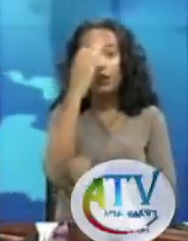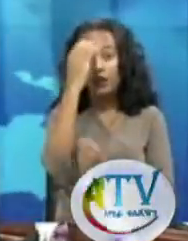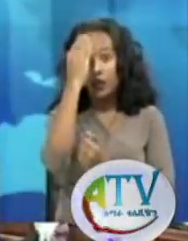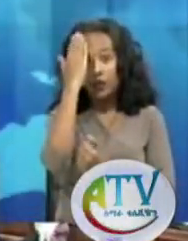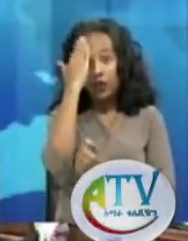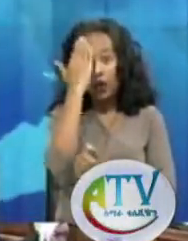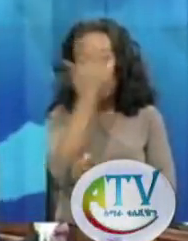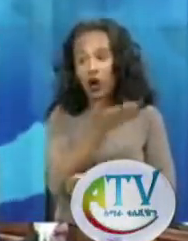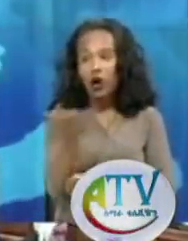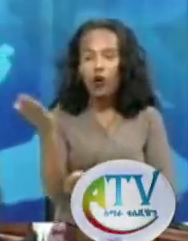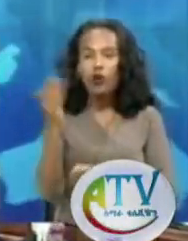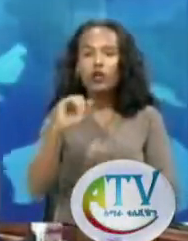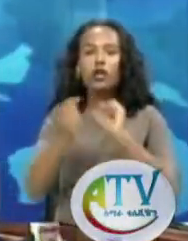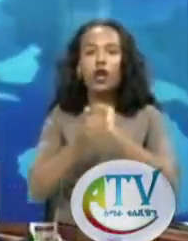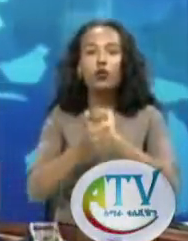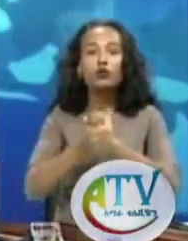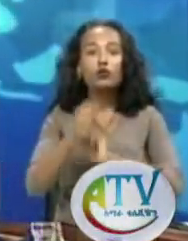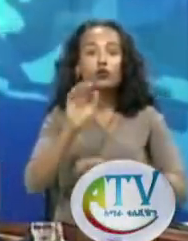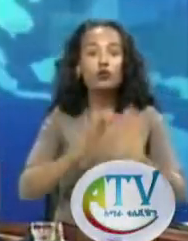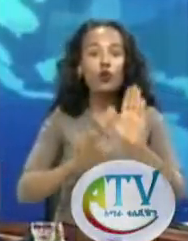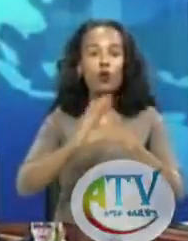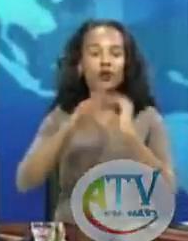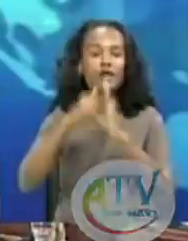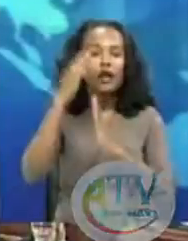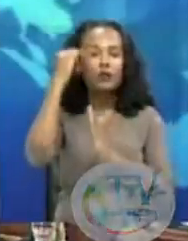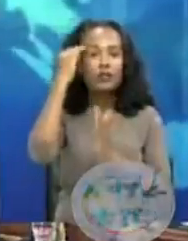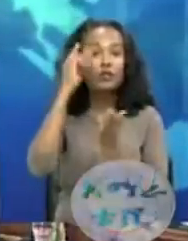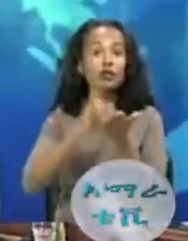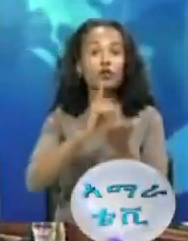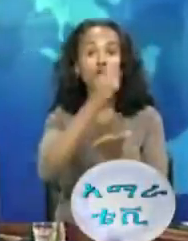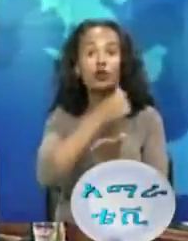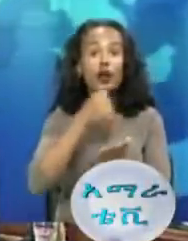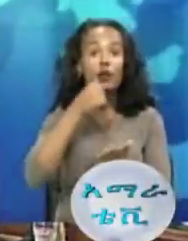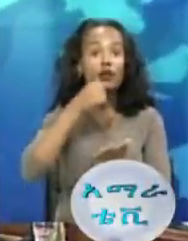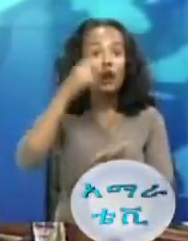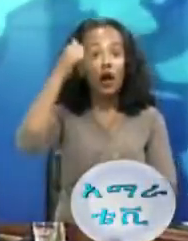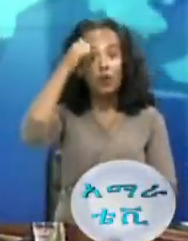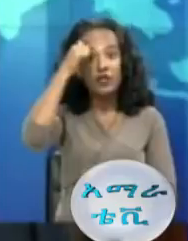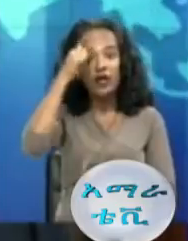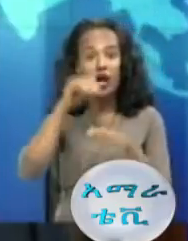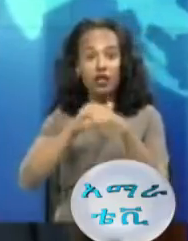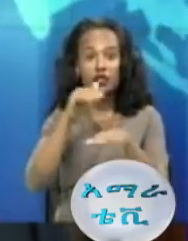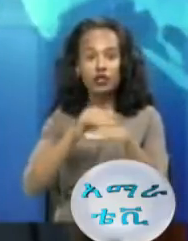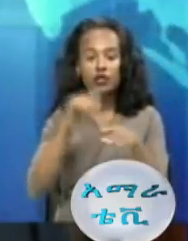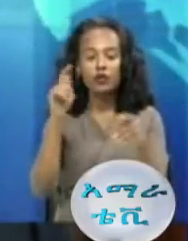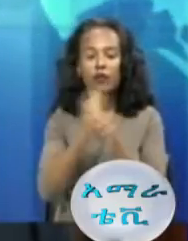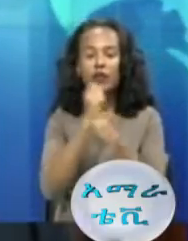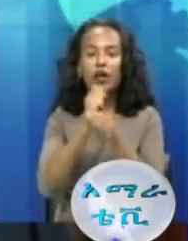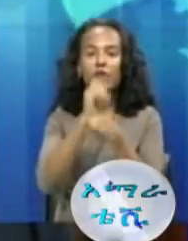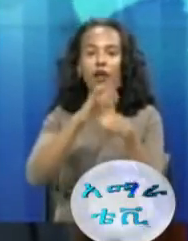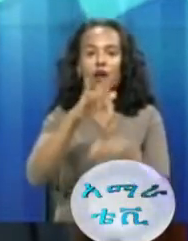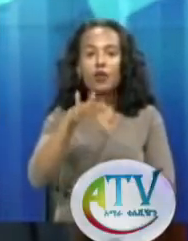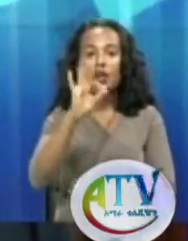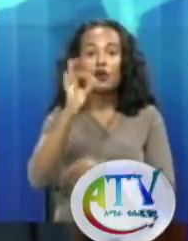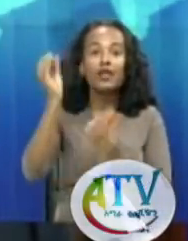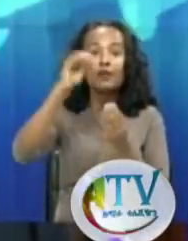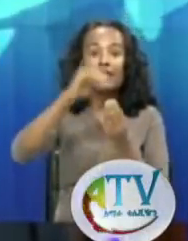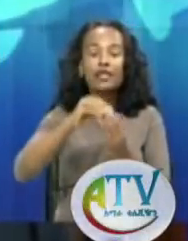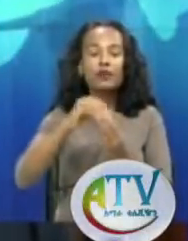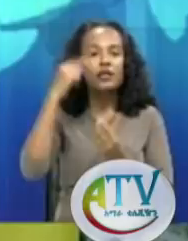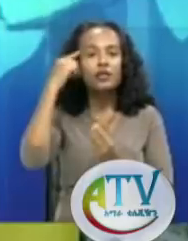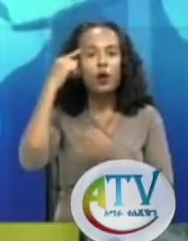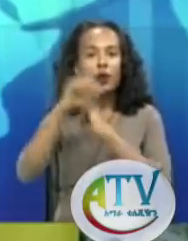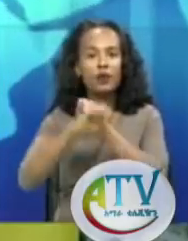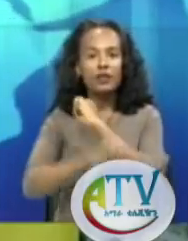እንደሚታወቀው የለውጡ ጉዞ በጠቅላይ ሚኒስትር አብይ አህመድ አነሳሽነት በመተግበር ላይ የሚገኘውን የመደመር እሳቤ